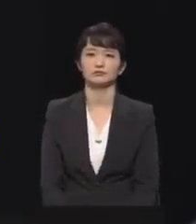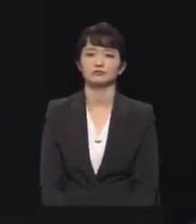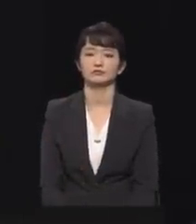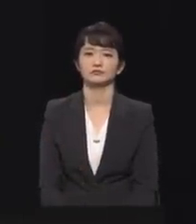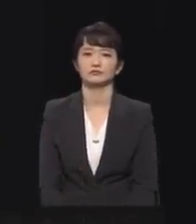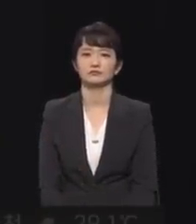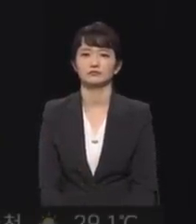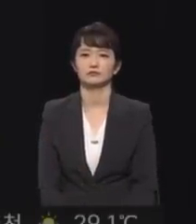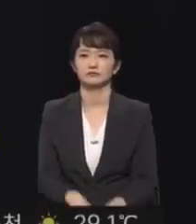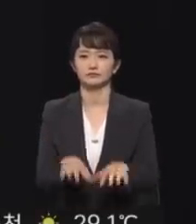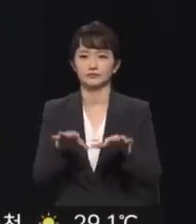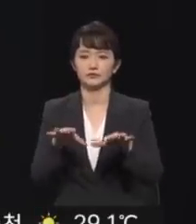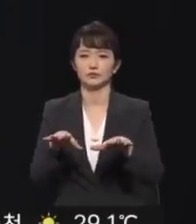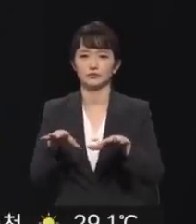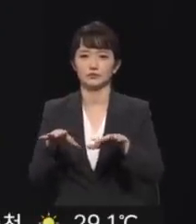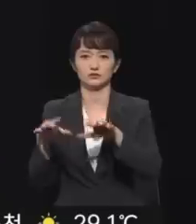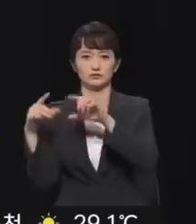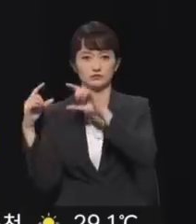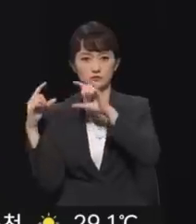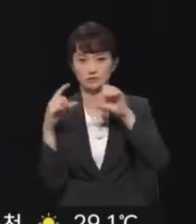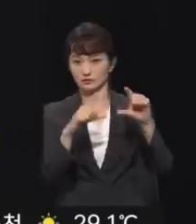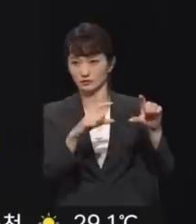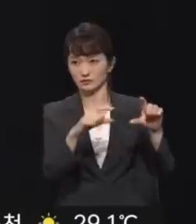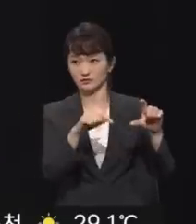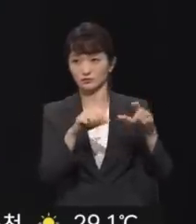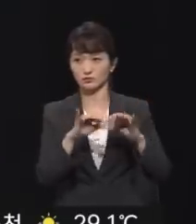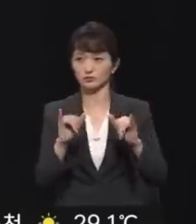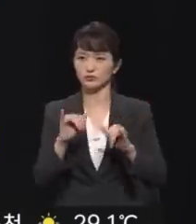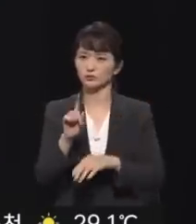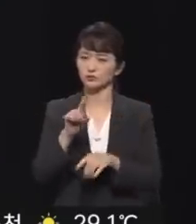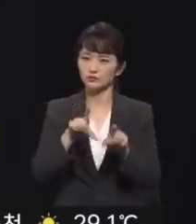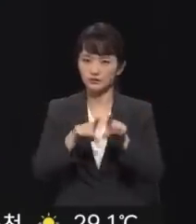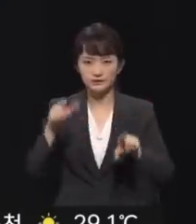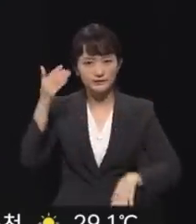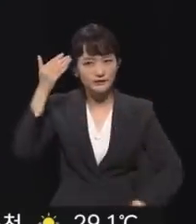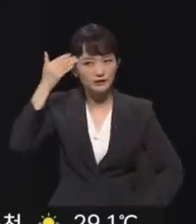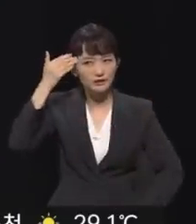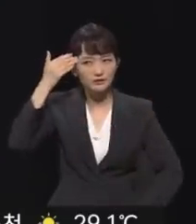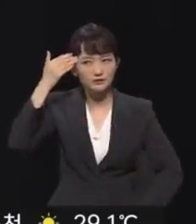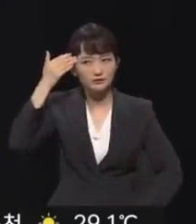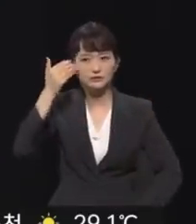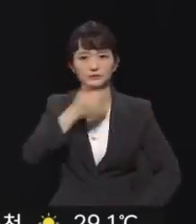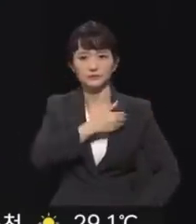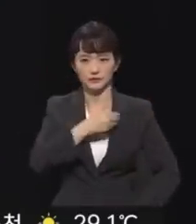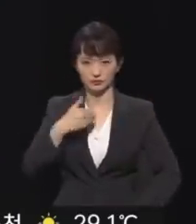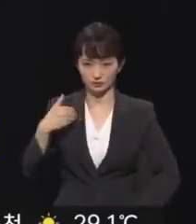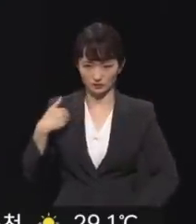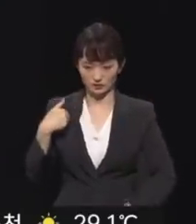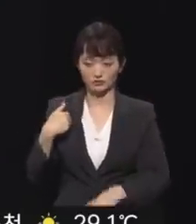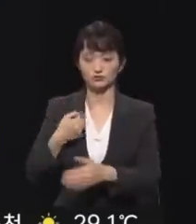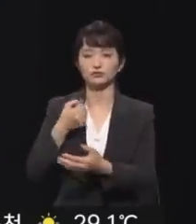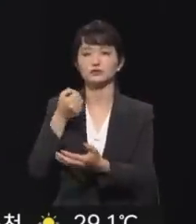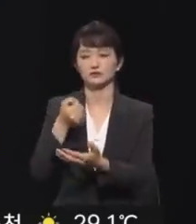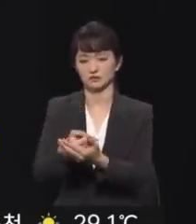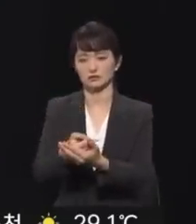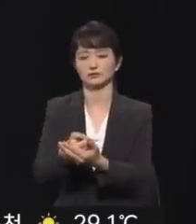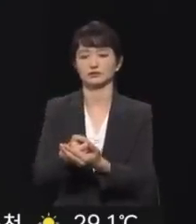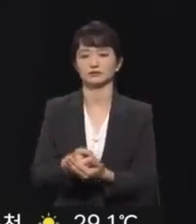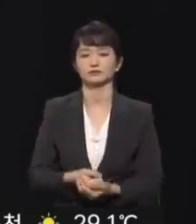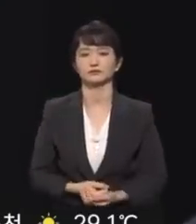오늘의 이 결정은 저는 흔들었던 상식적인 것을 충족시켜주는 결정이었다 이렇게 생각을